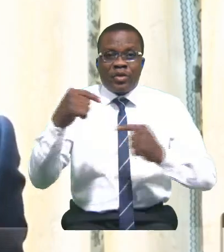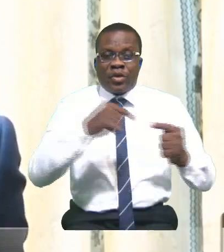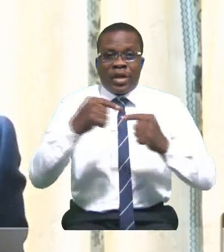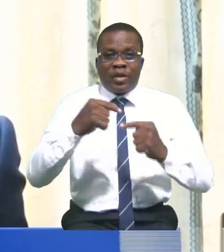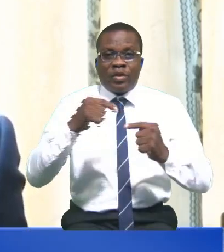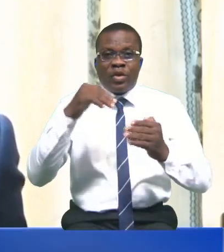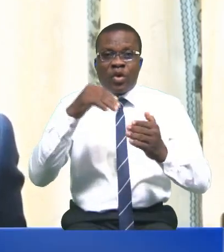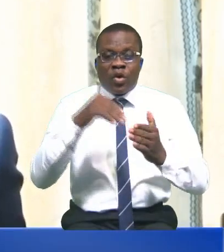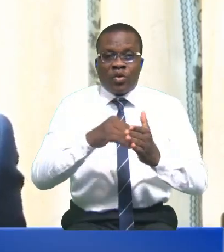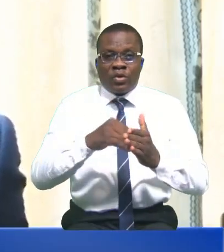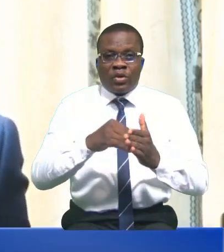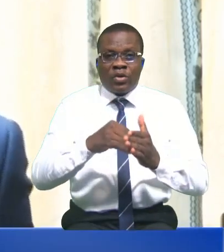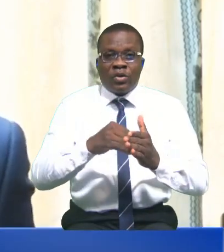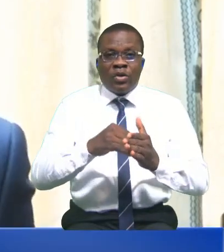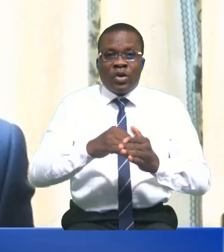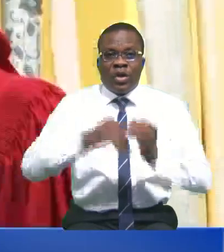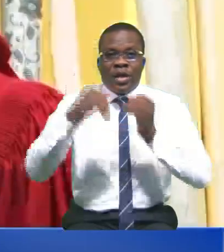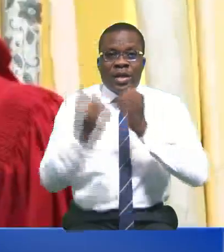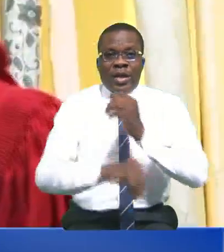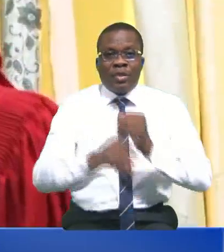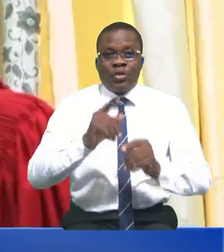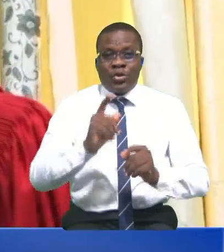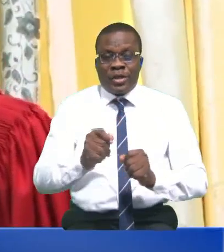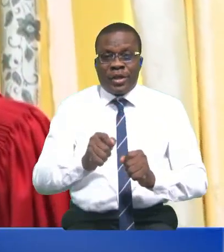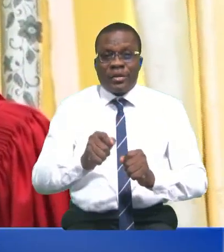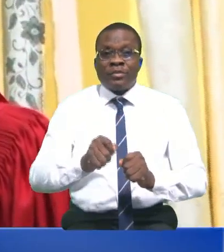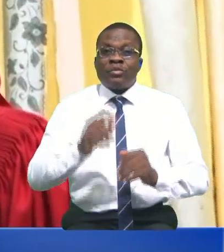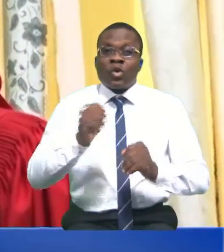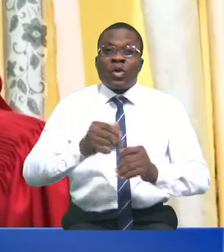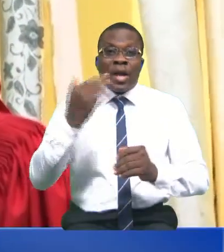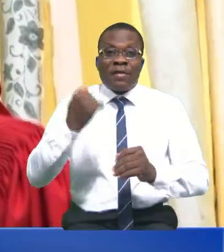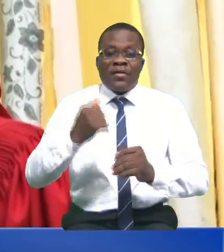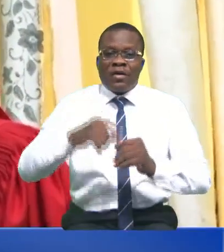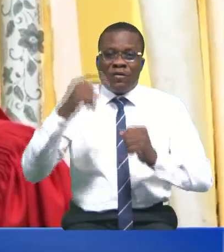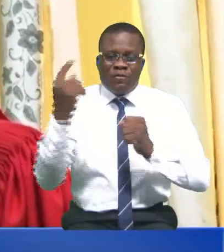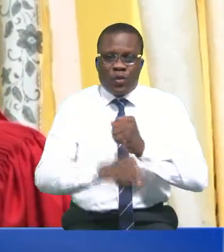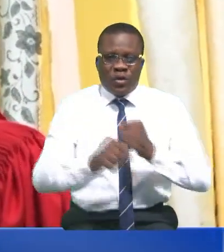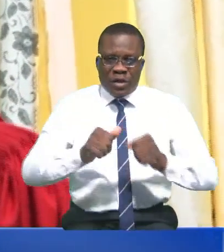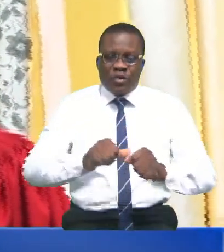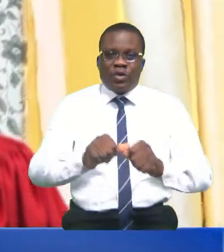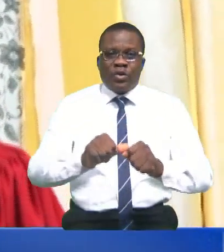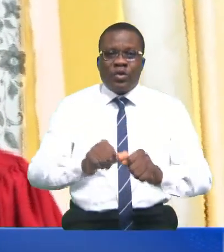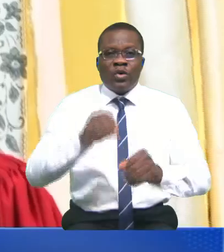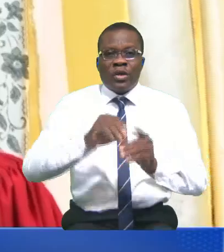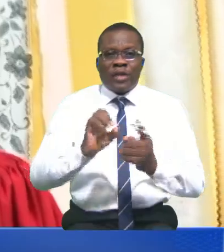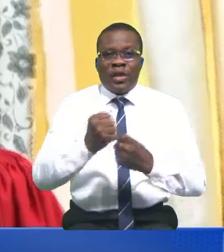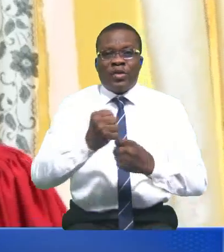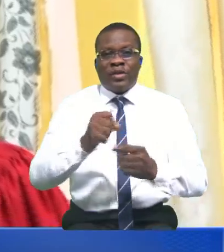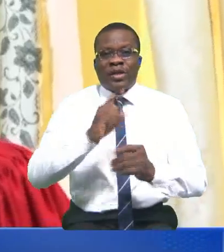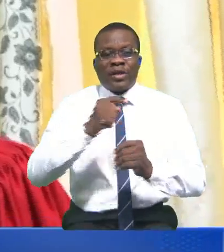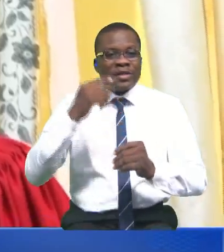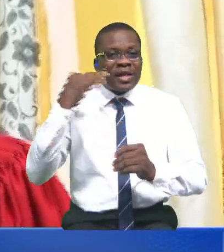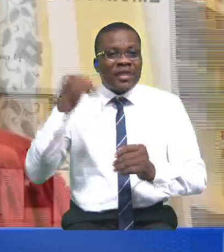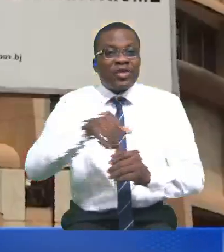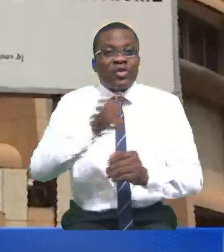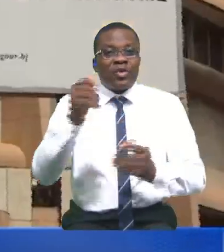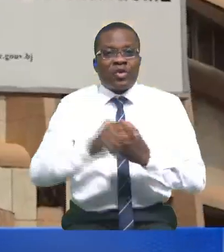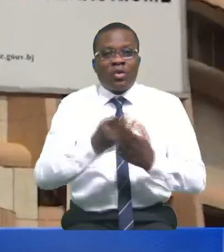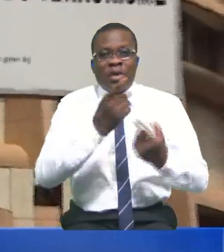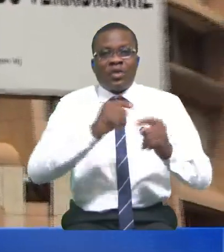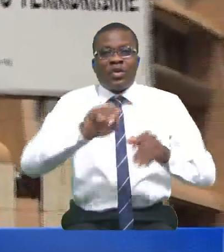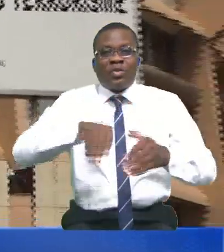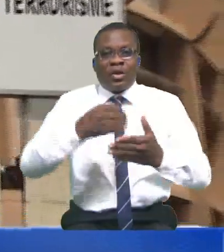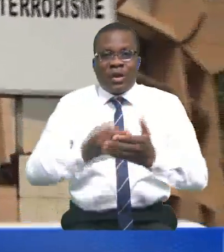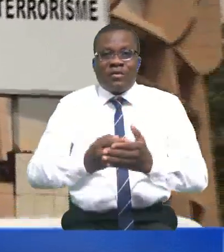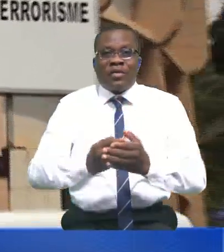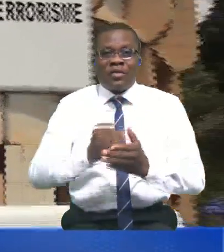contre l'impunité l'impunité un mot dont le sens résonne autrement depuis l'avènement de la